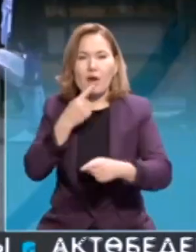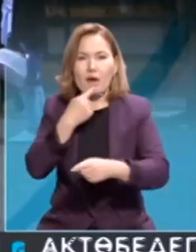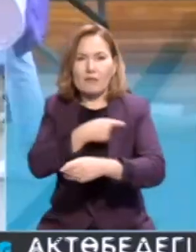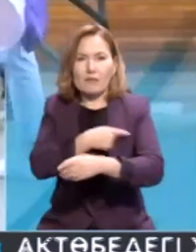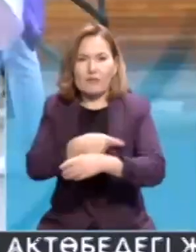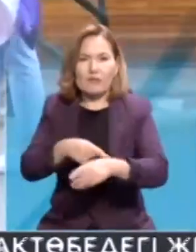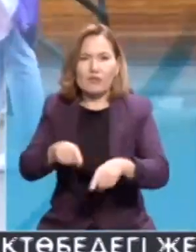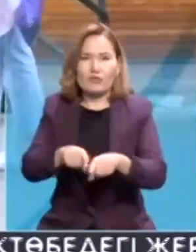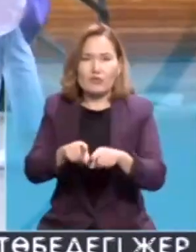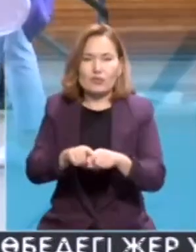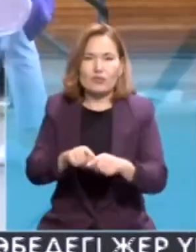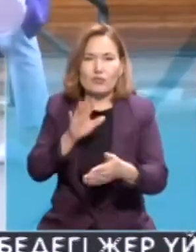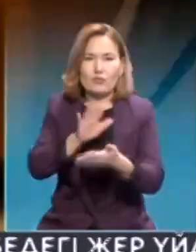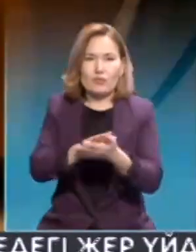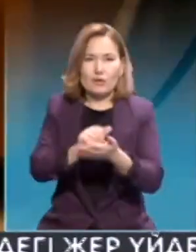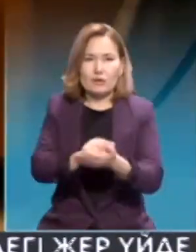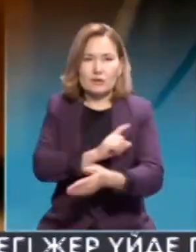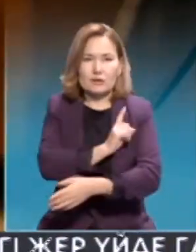тудырады.